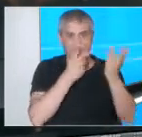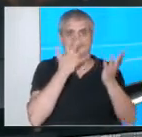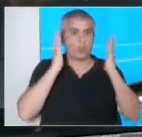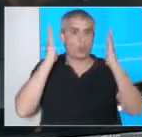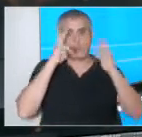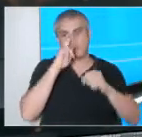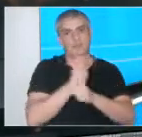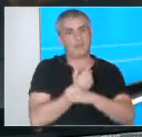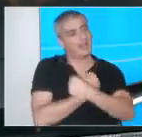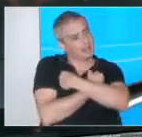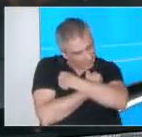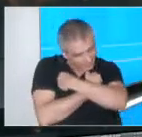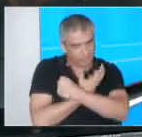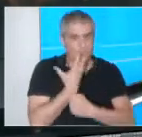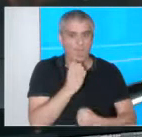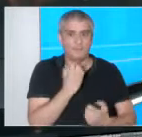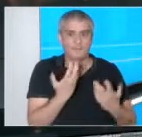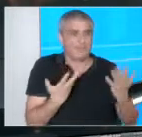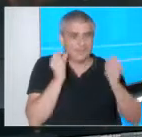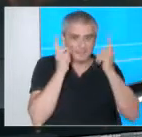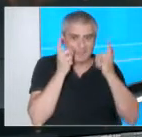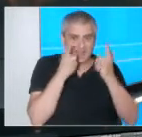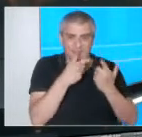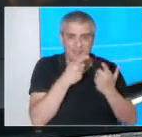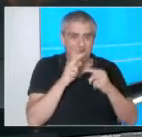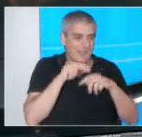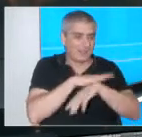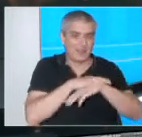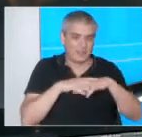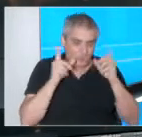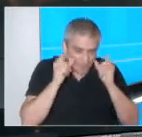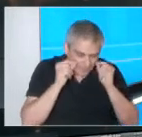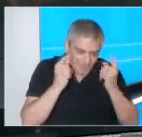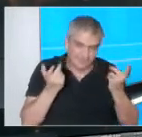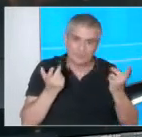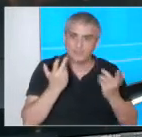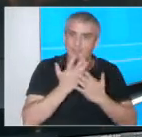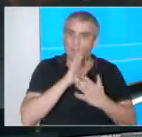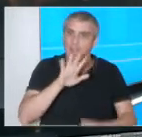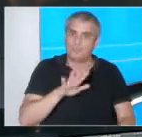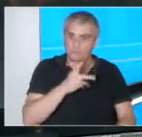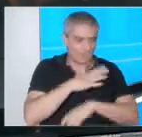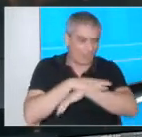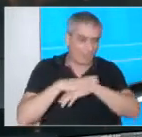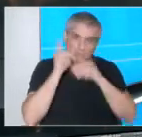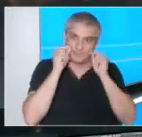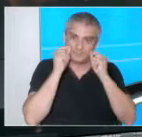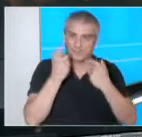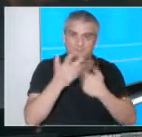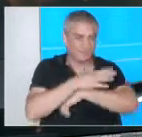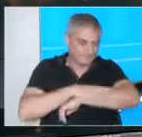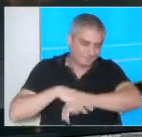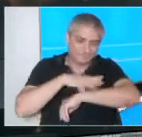כל כך התרגל לחיבוק החמים, אתה יודע, אין פלא שאחרי כזה ליטוף נרדמים. שמע, חמש שעות. ליטוף זה דבר מרדים, הוא כזה